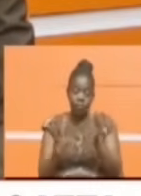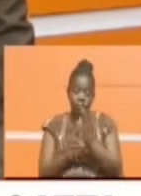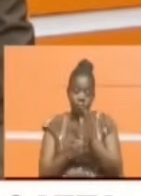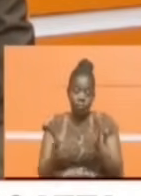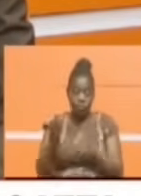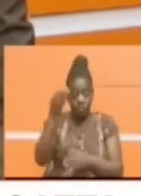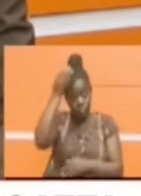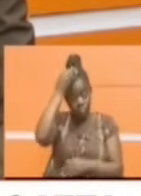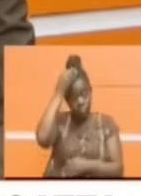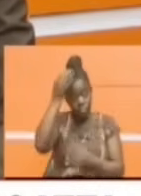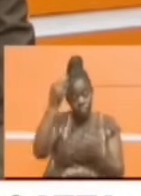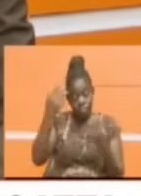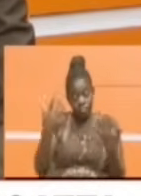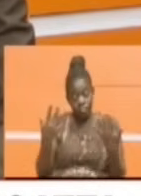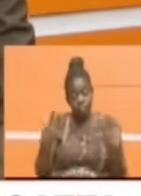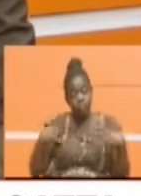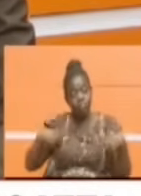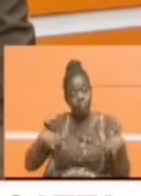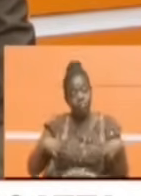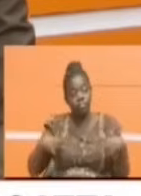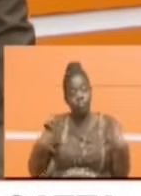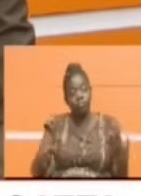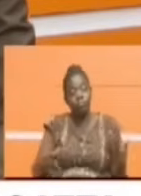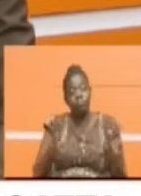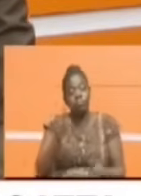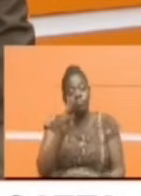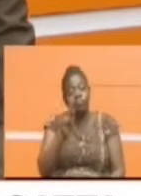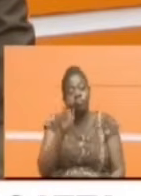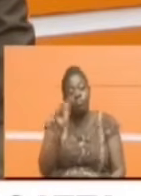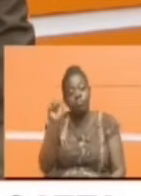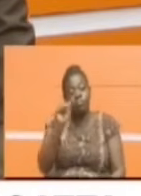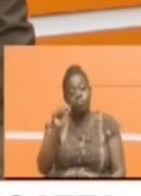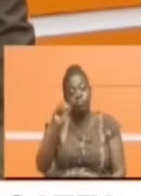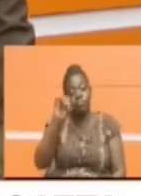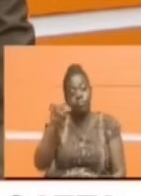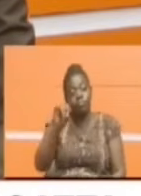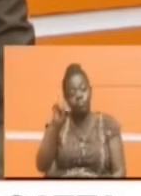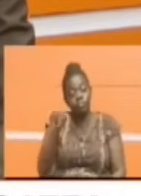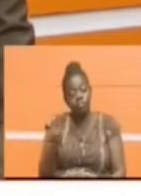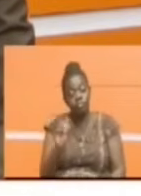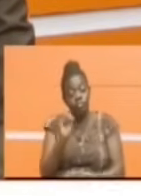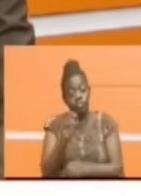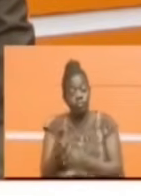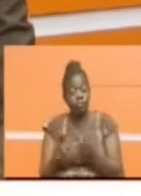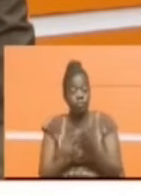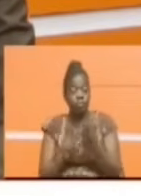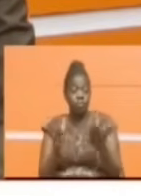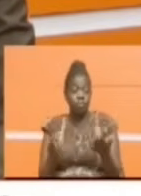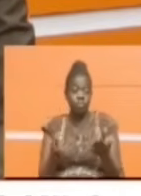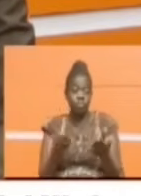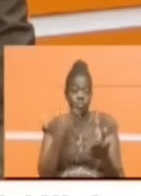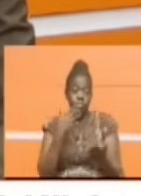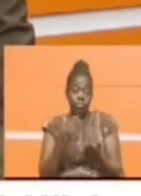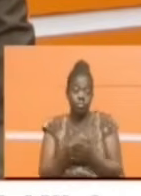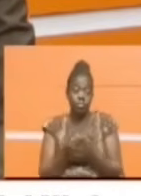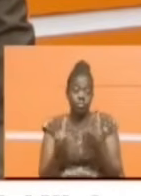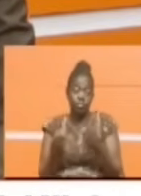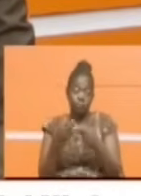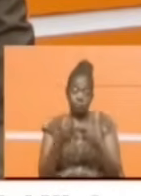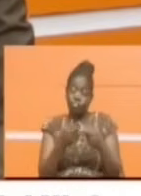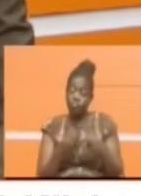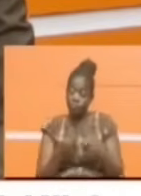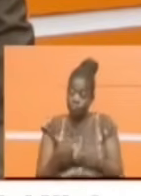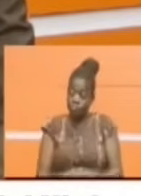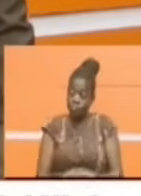eyawummula Augustine Kasujja ng'ono awabudde bannamawulire okukozesa ebyuma bikalimagezi